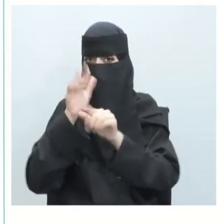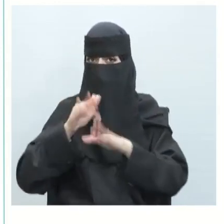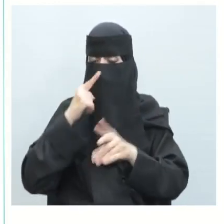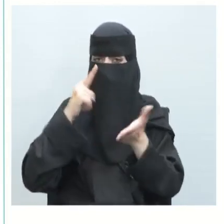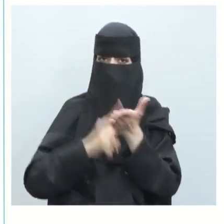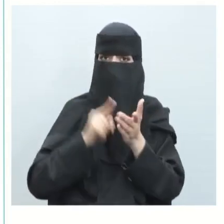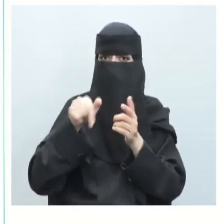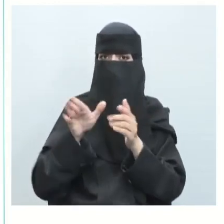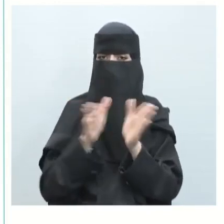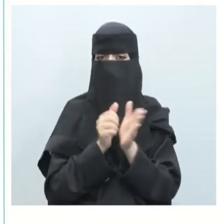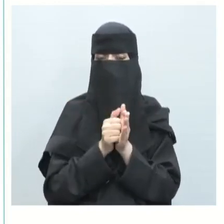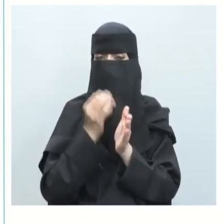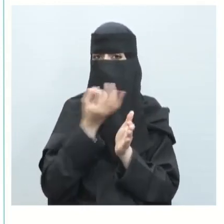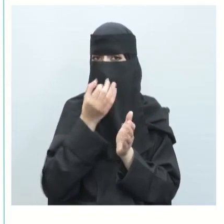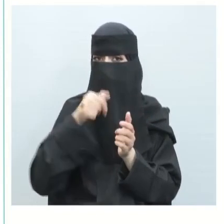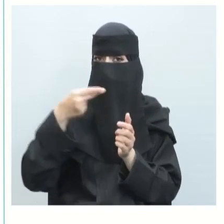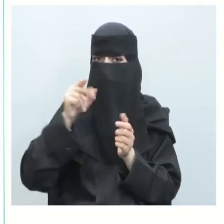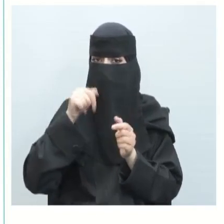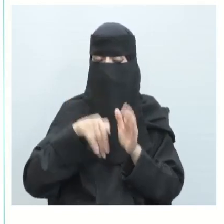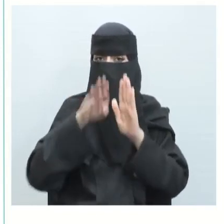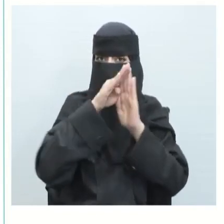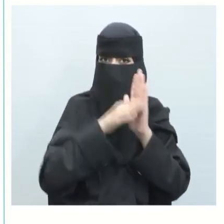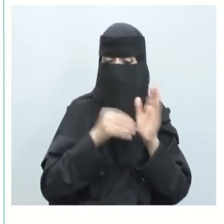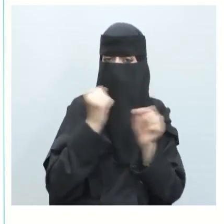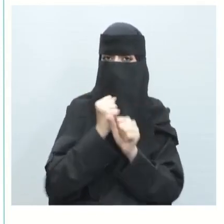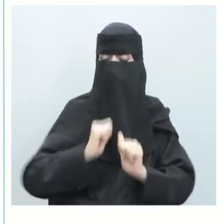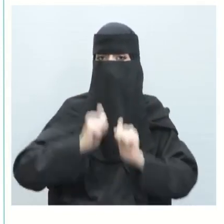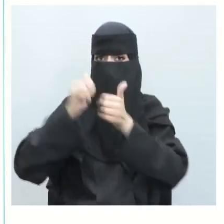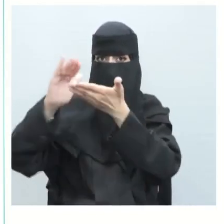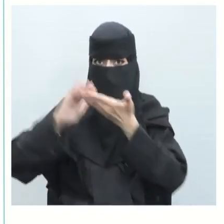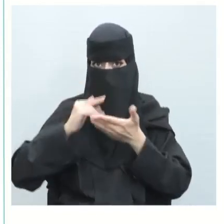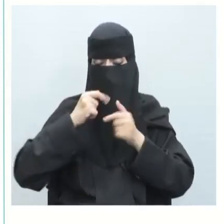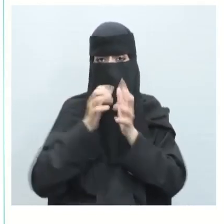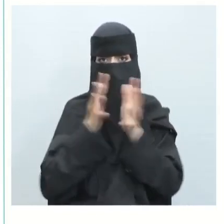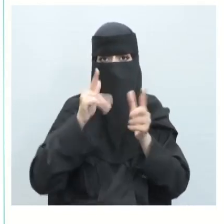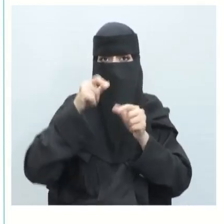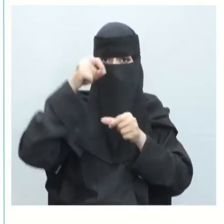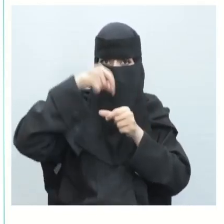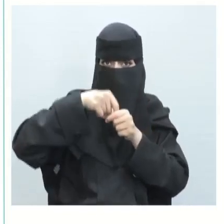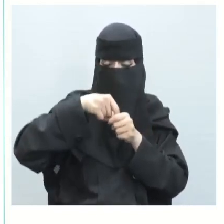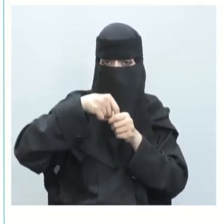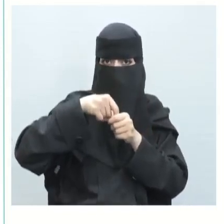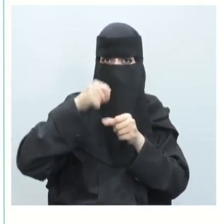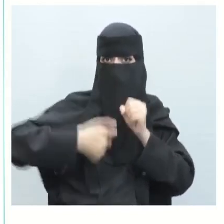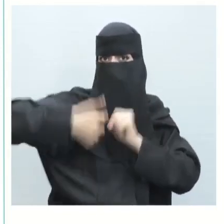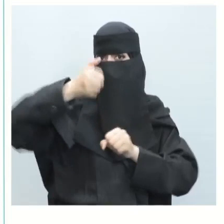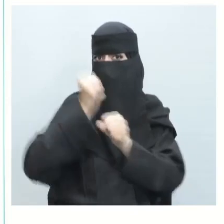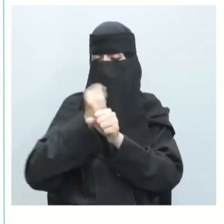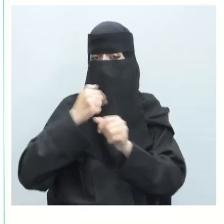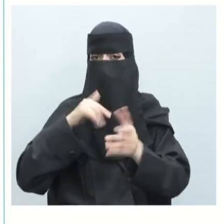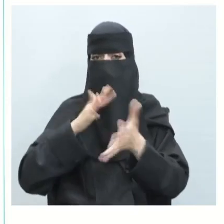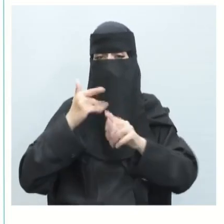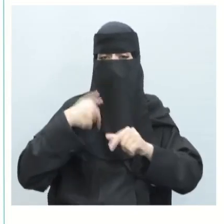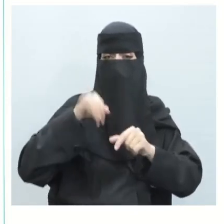ايضا ان نتحدث عن تنظيم العمل انه يسهم بدرجه كبيره في انجاح العمل حتى لو